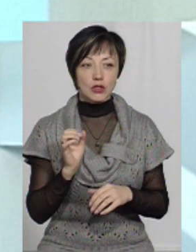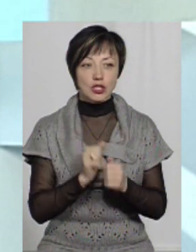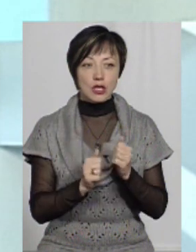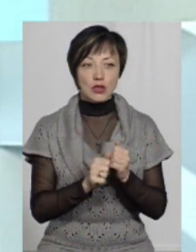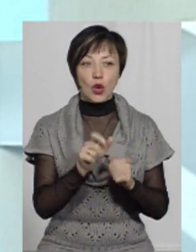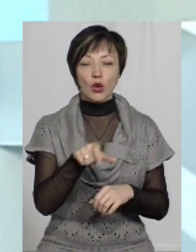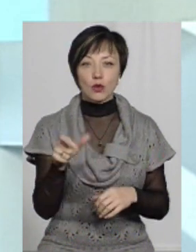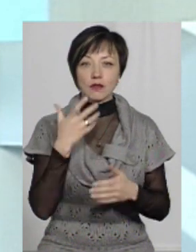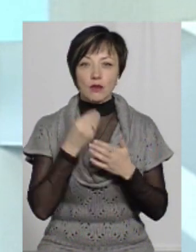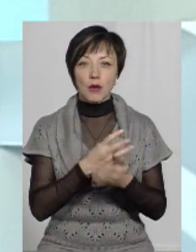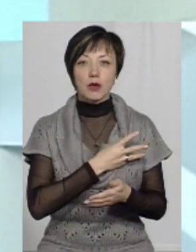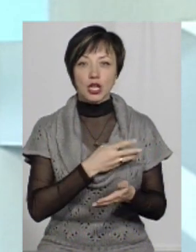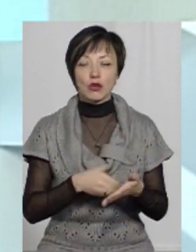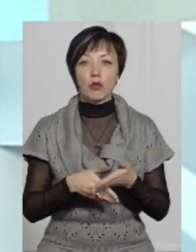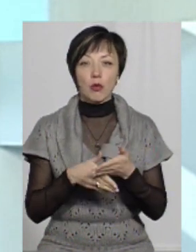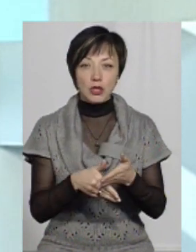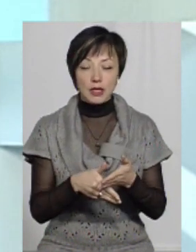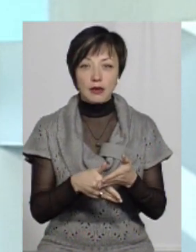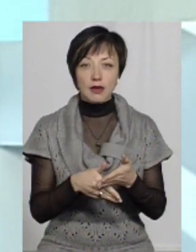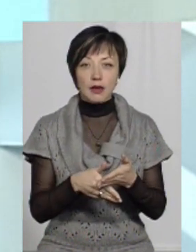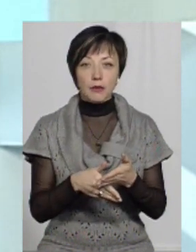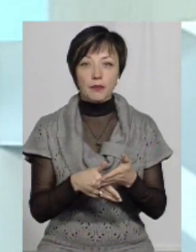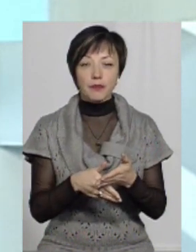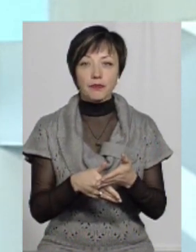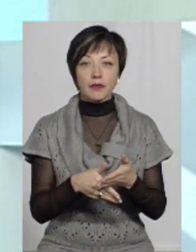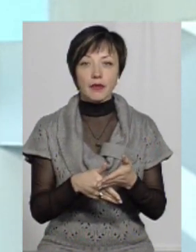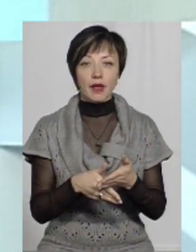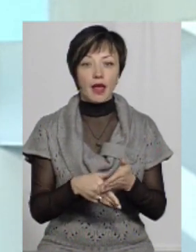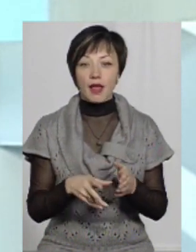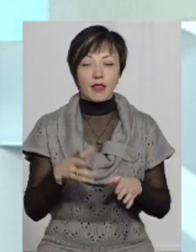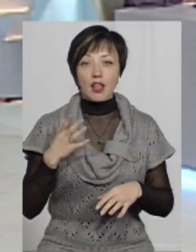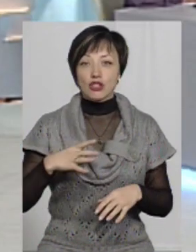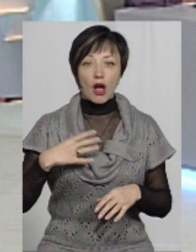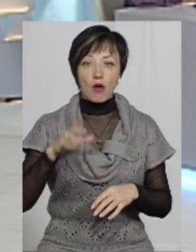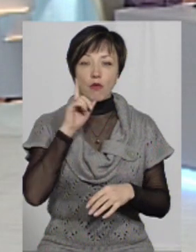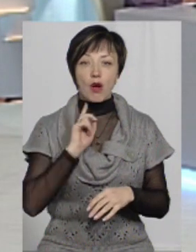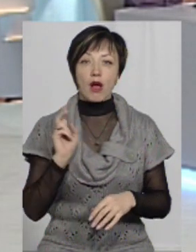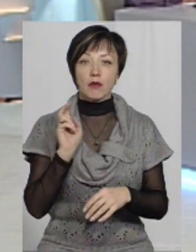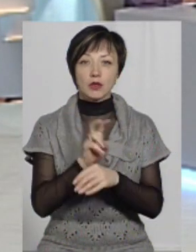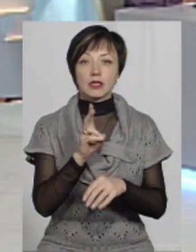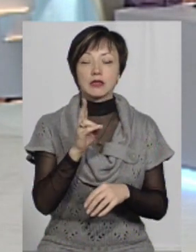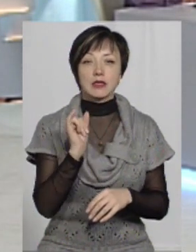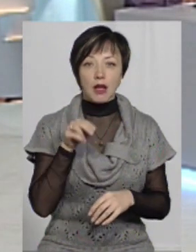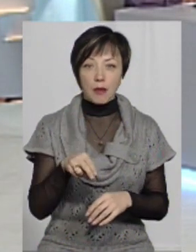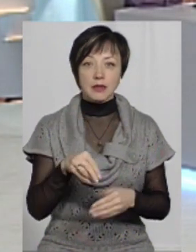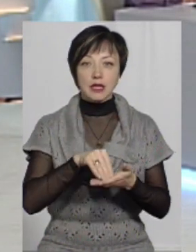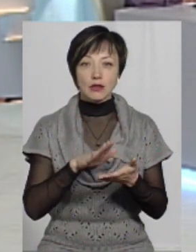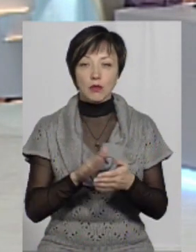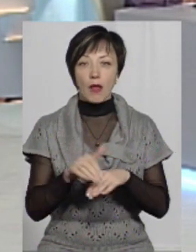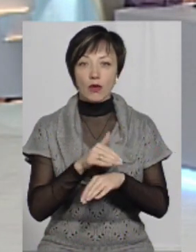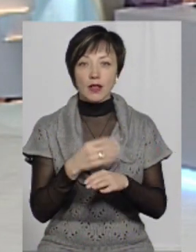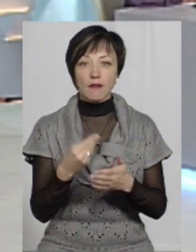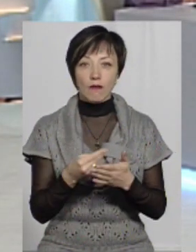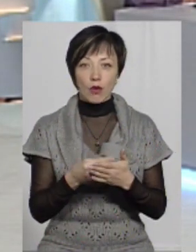дуже часто люди в своєму бажанні допомогти, вони не чекають, поки вони підуть в ЦНАП, зареєструють благодійний фонд,